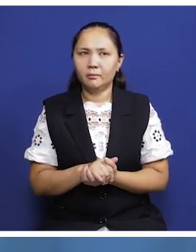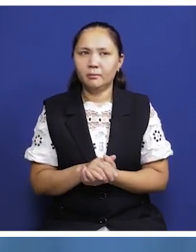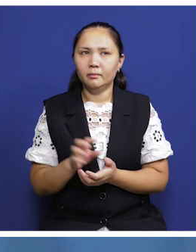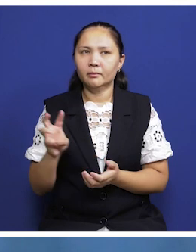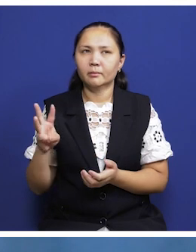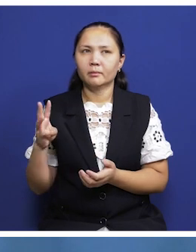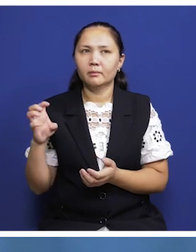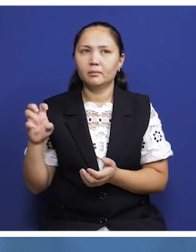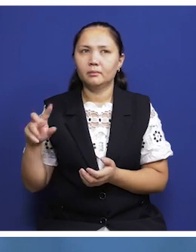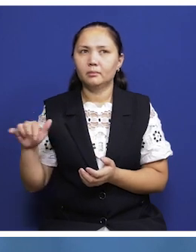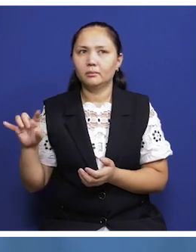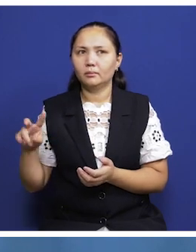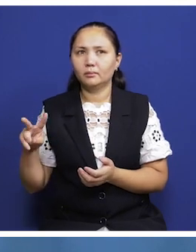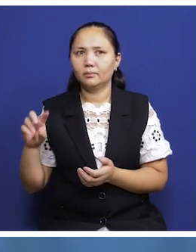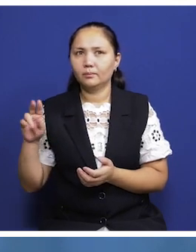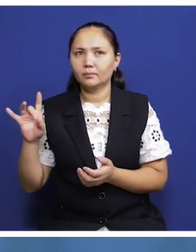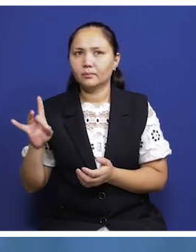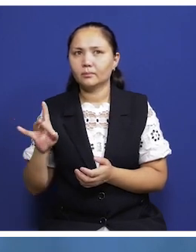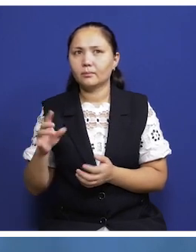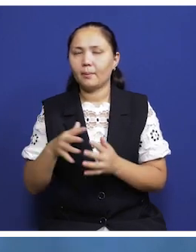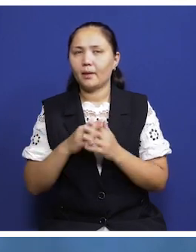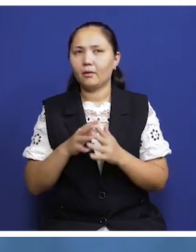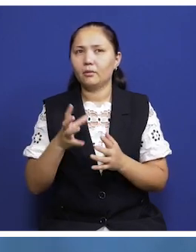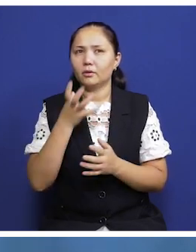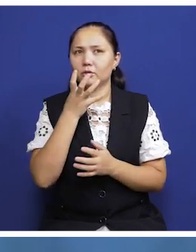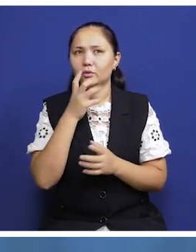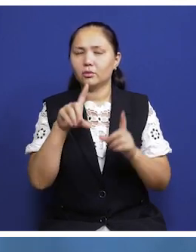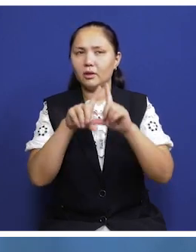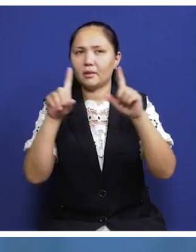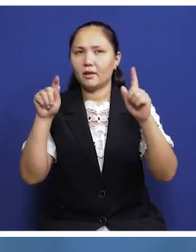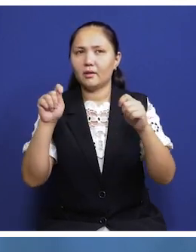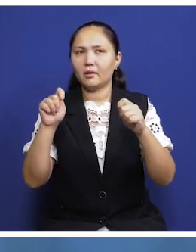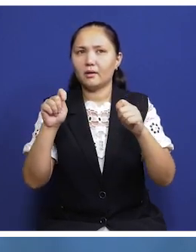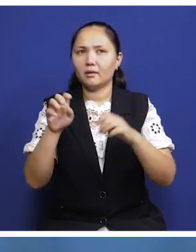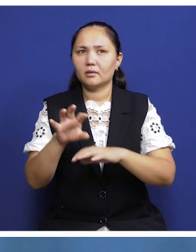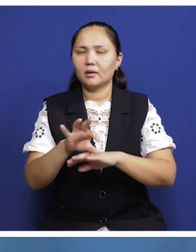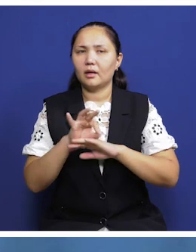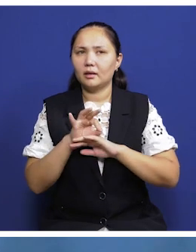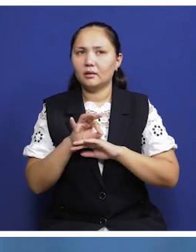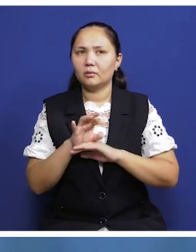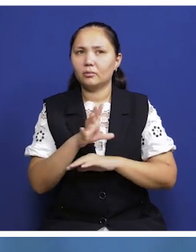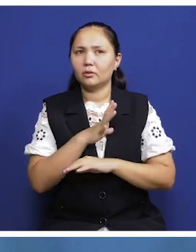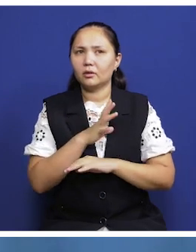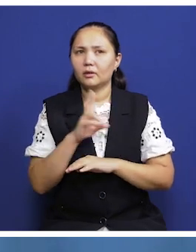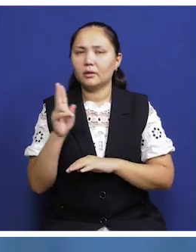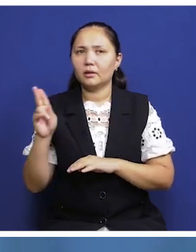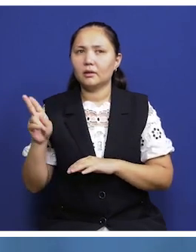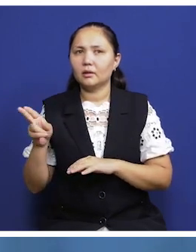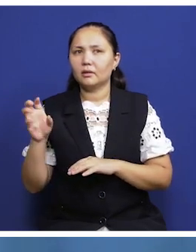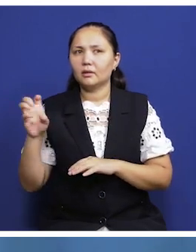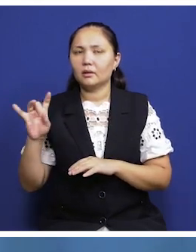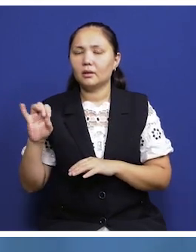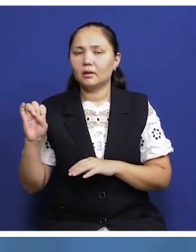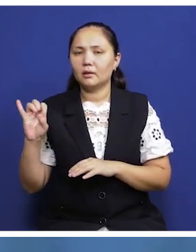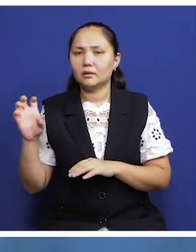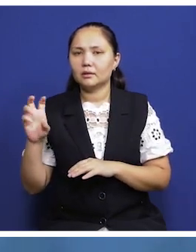Шаудыр ауылында былтыр жылу жүйесі мен жылу қазандығы пайдалануға берілген, қазіргі уақытта кәріз жүйесінің ағымдағы